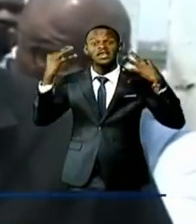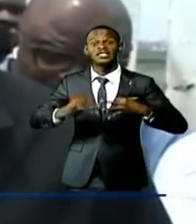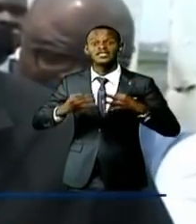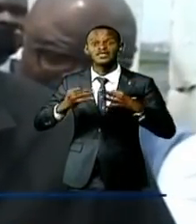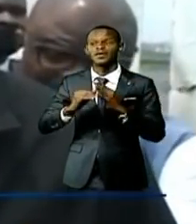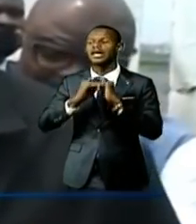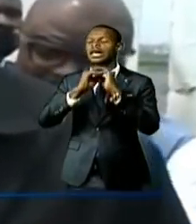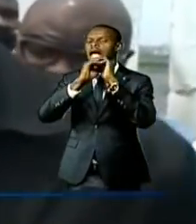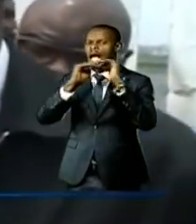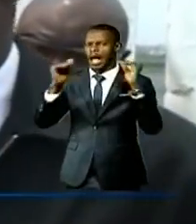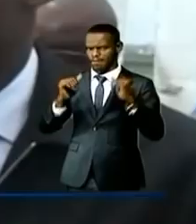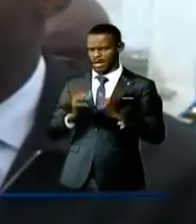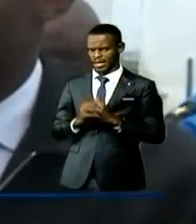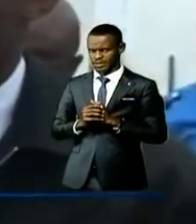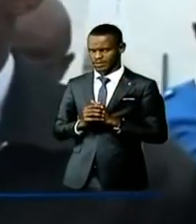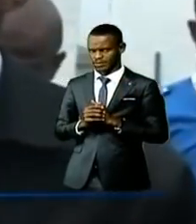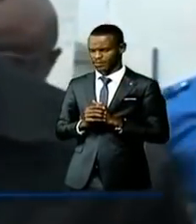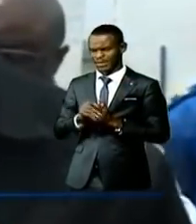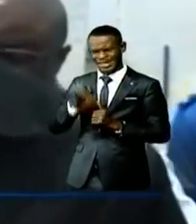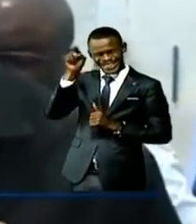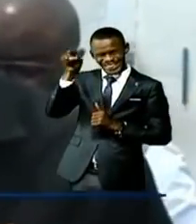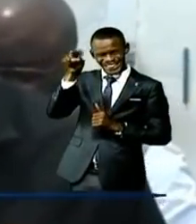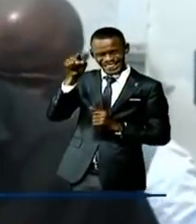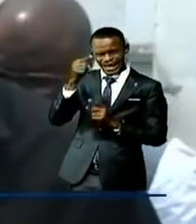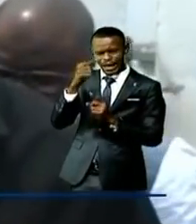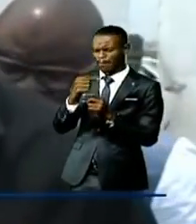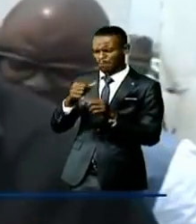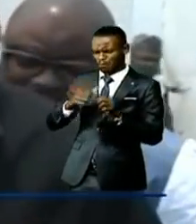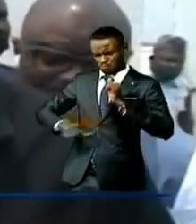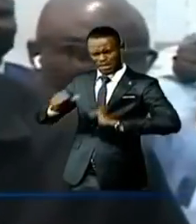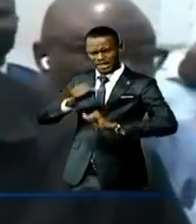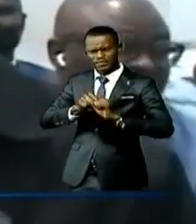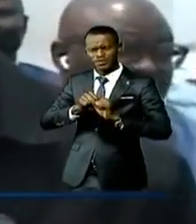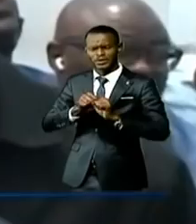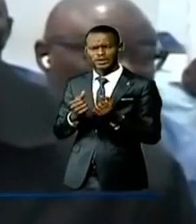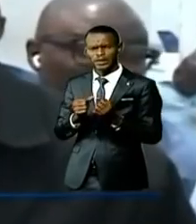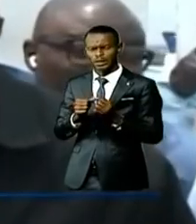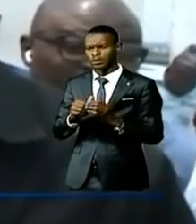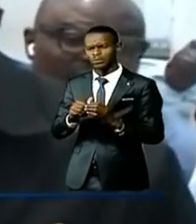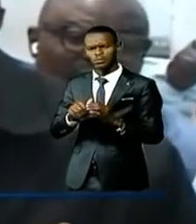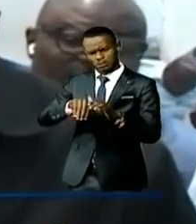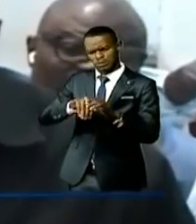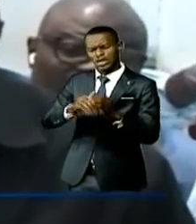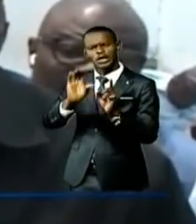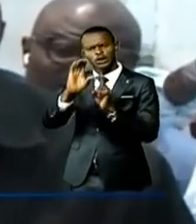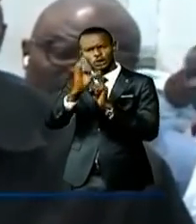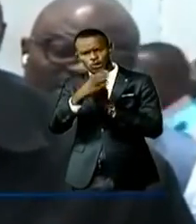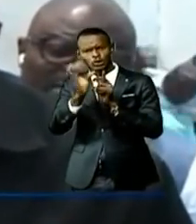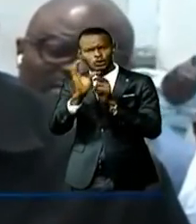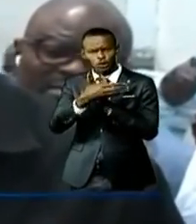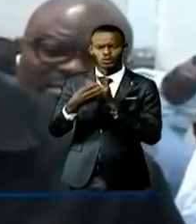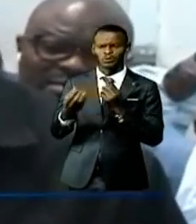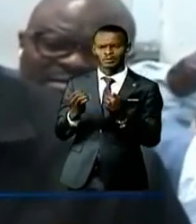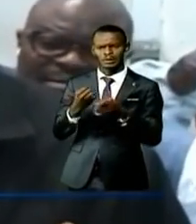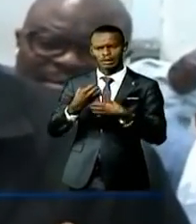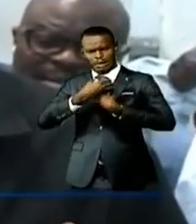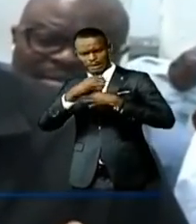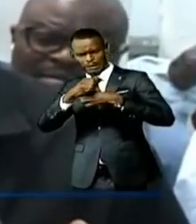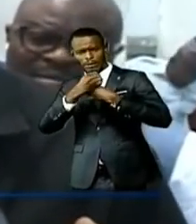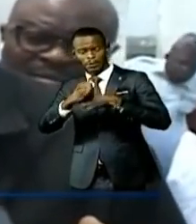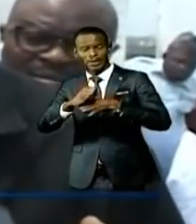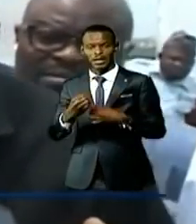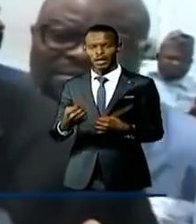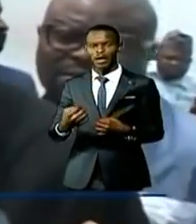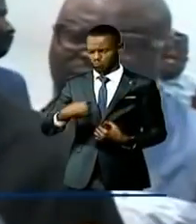C'est particulier cette fois parce que je viens comme porte-parole du gouvernement. Donc ma présence ici marque aussi la participation du gouvernement